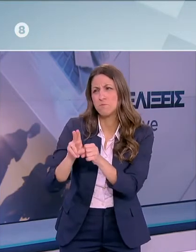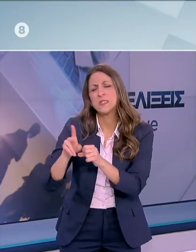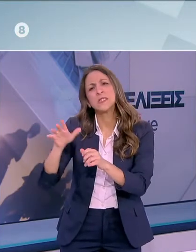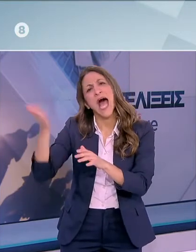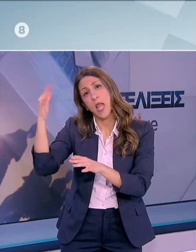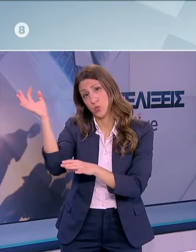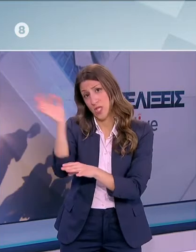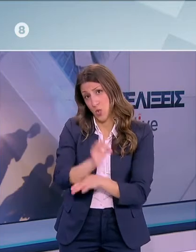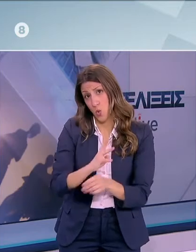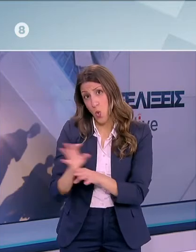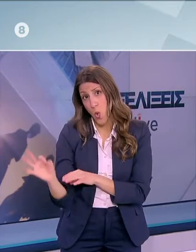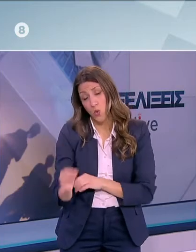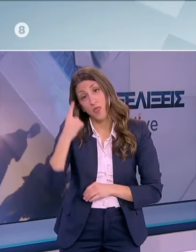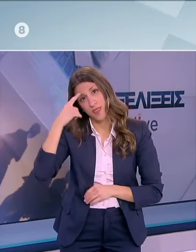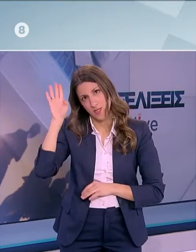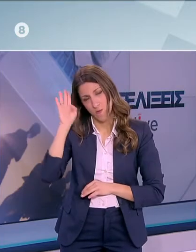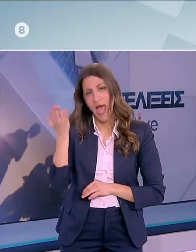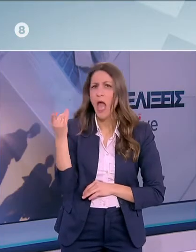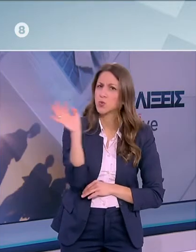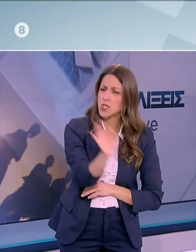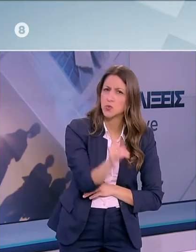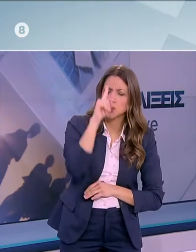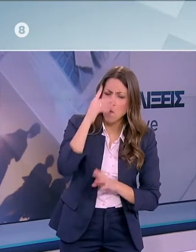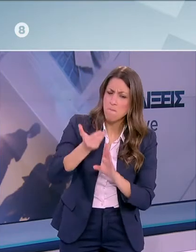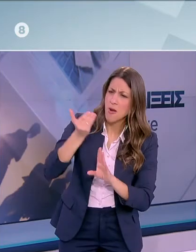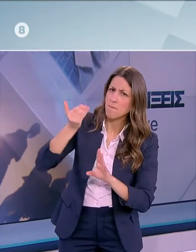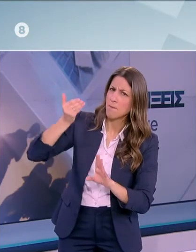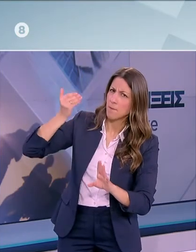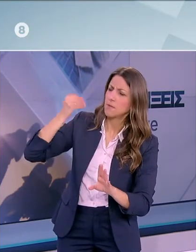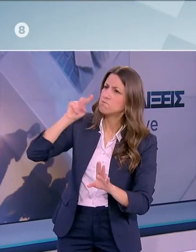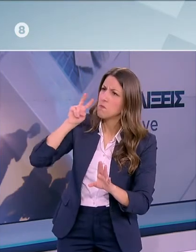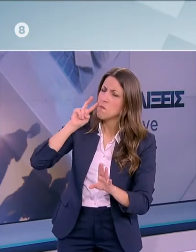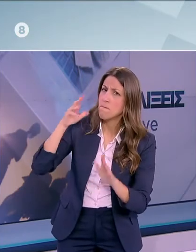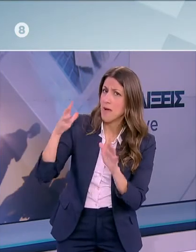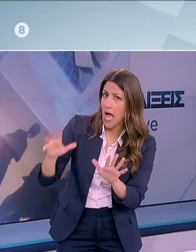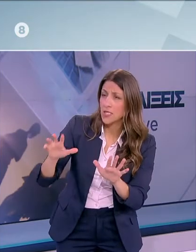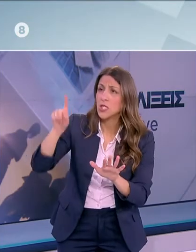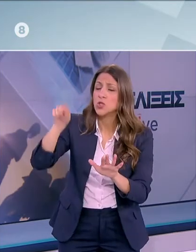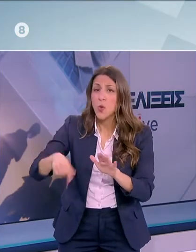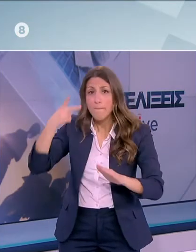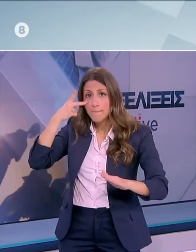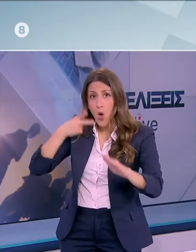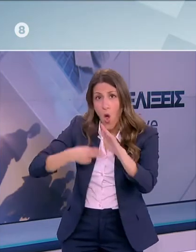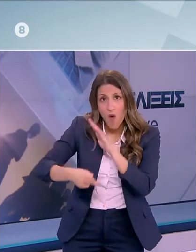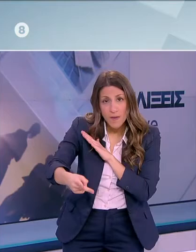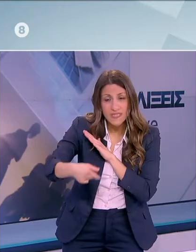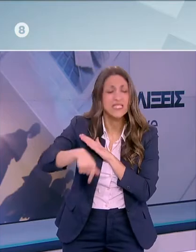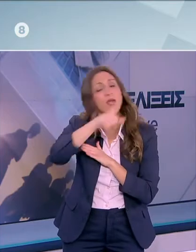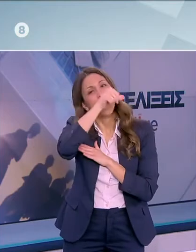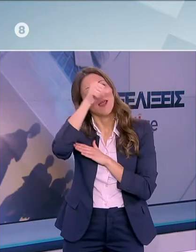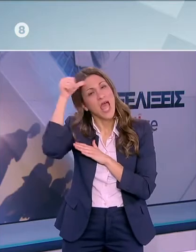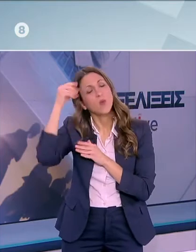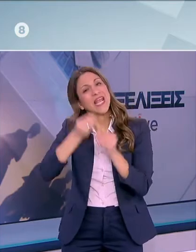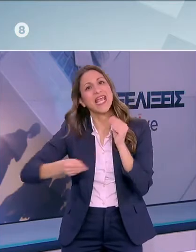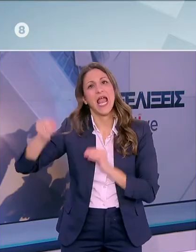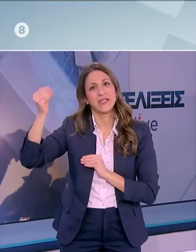εκτιμήσεις και νούμερα από την ανοσία που προκαλούν στον πληθυσμό αντίστοιχοι κορονοϊοί και με βάση αυτά προβλέπουν ότι δεν θα είναι χειρότερα τα πράγματα το